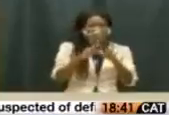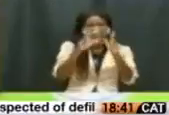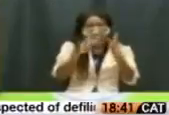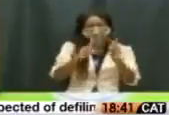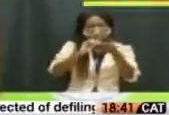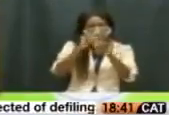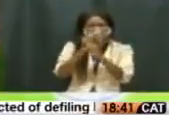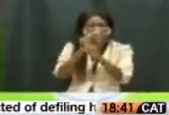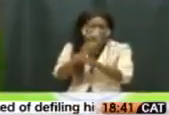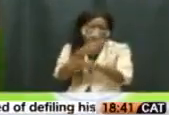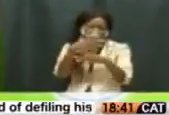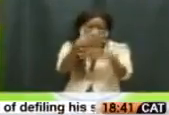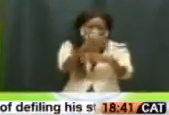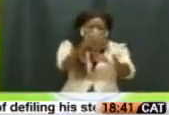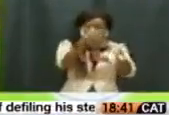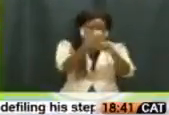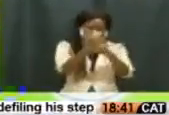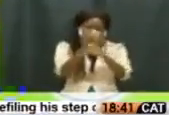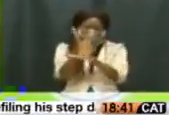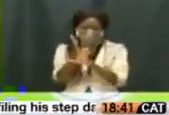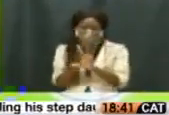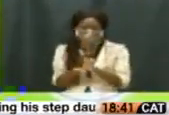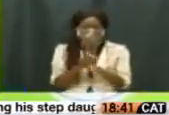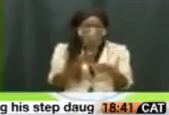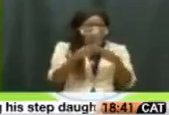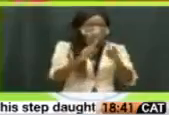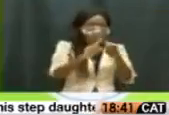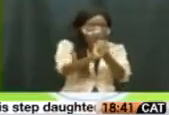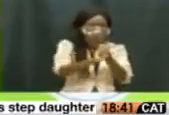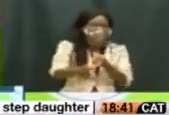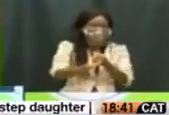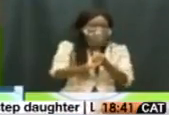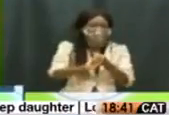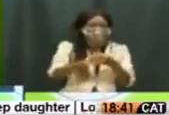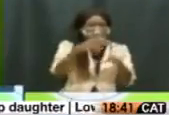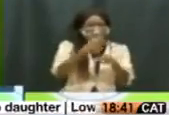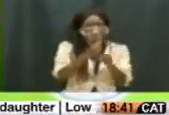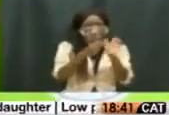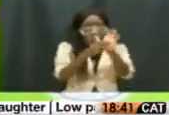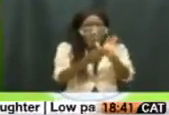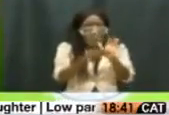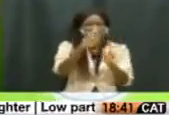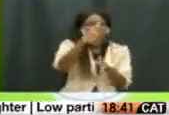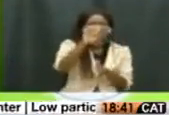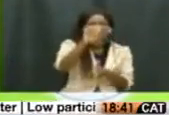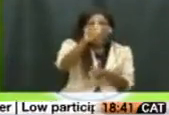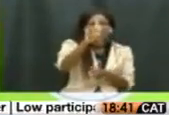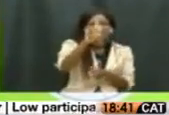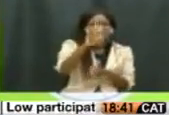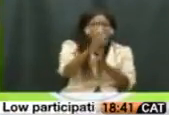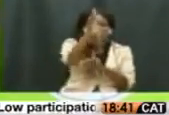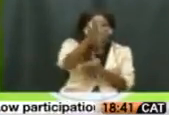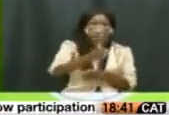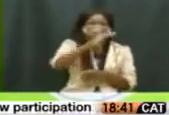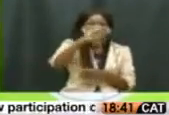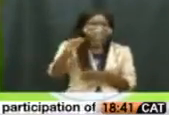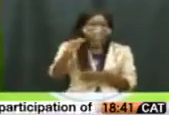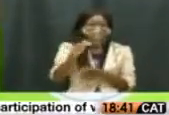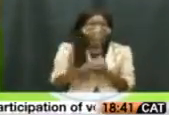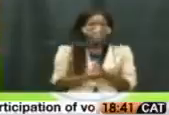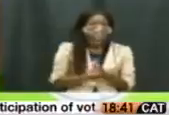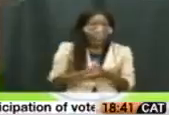siyana-siyana ngwirizano ngati umenewo ndi anzathu mwachisanzo a Red Cross pa ground mgurizano mene kuyenda bwino